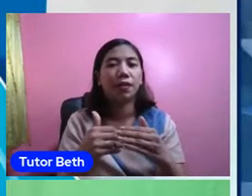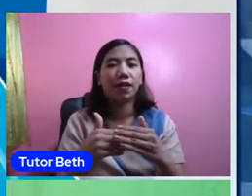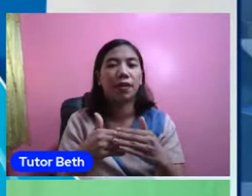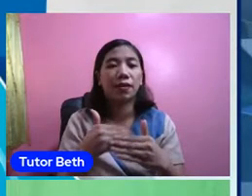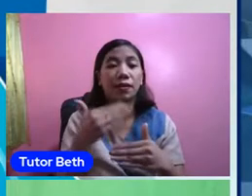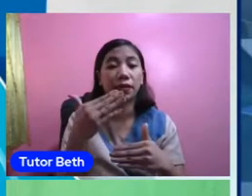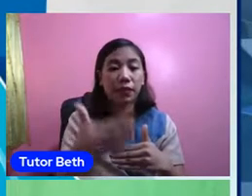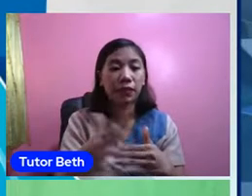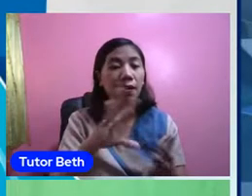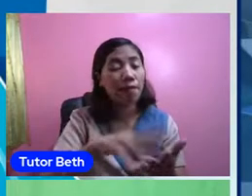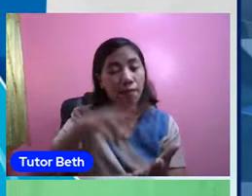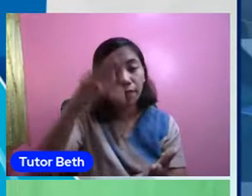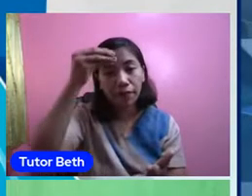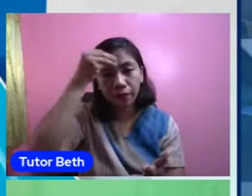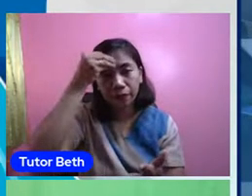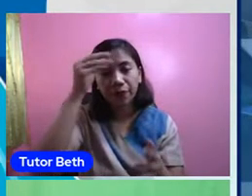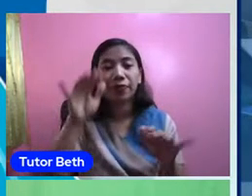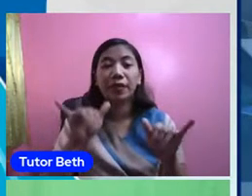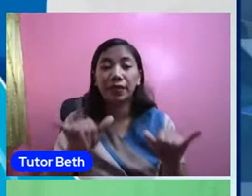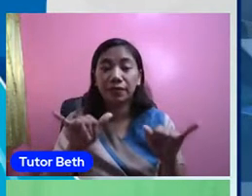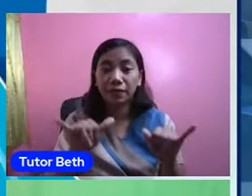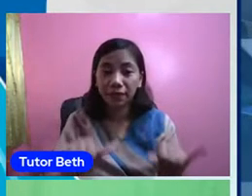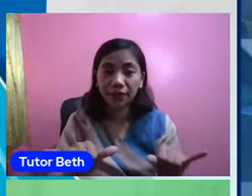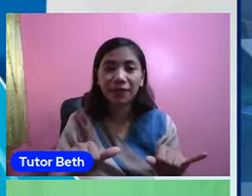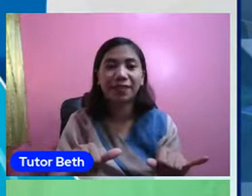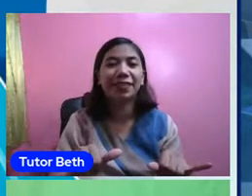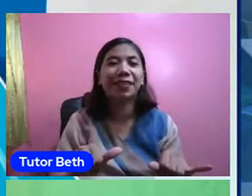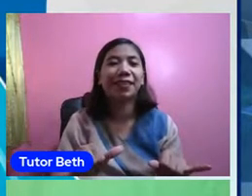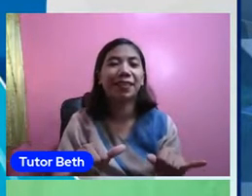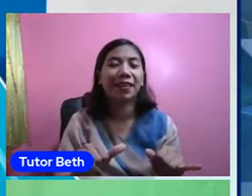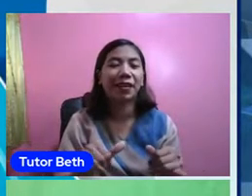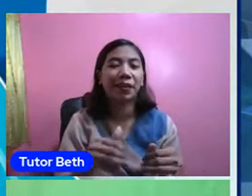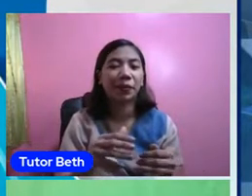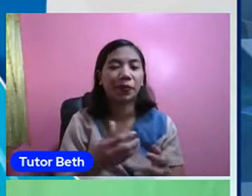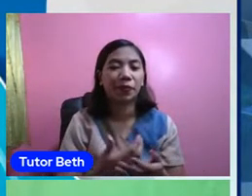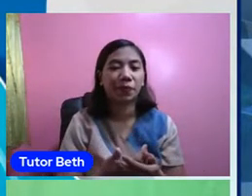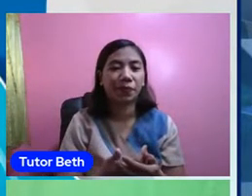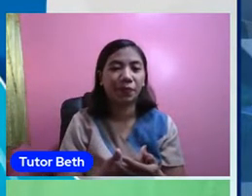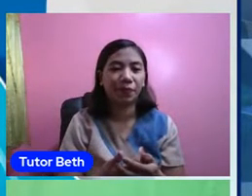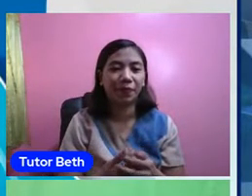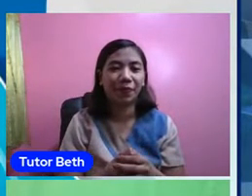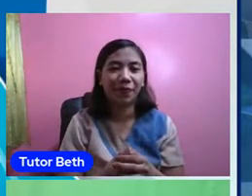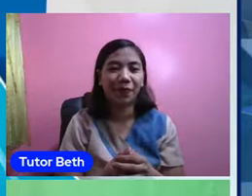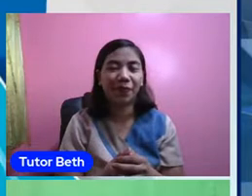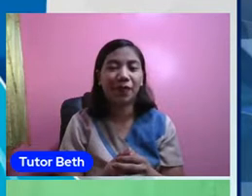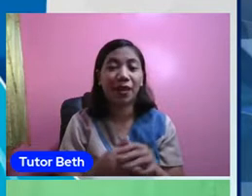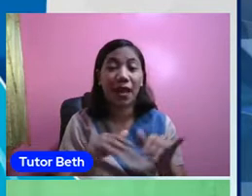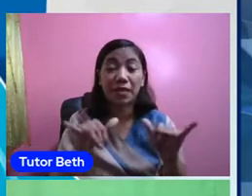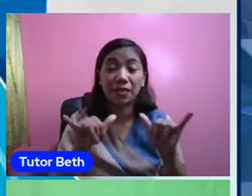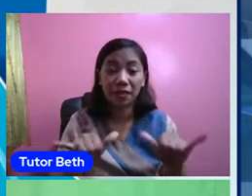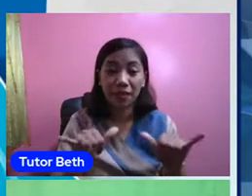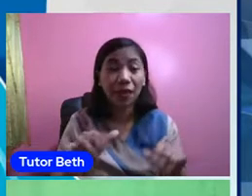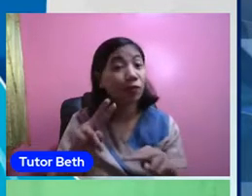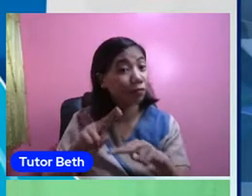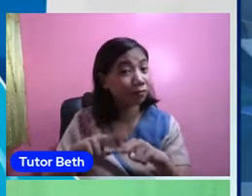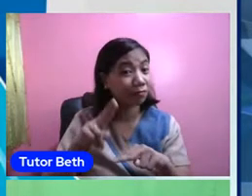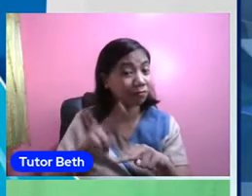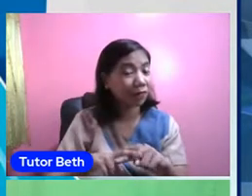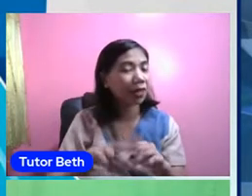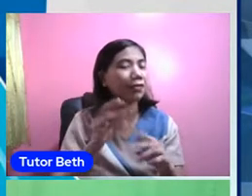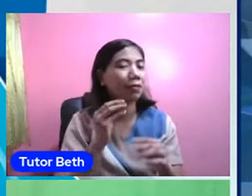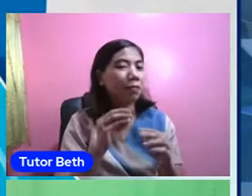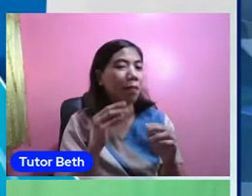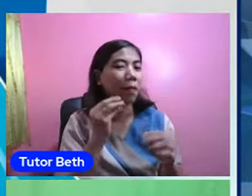e2 line. So, mag-stay lang po kayo kung saan kayo, kung saan kayo nakapwesto ngayon, kung nasa bahay man kayo.